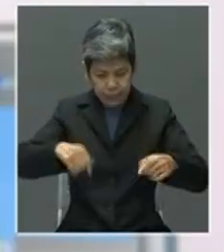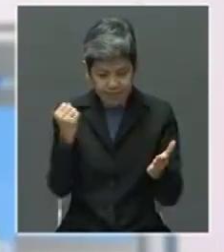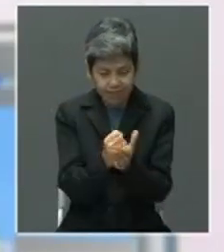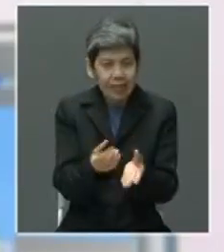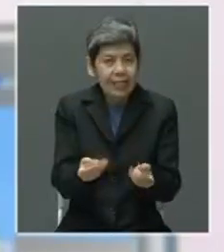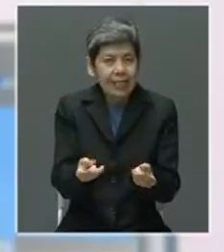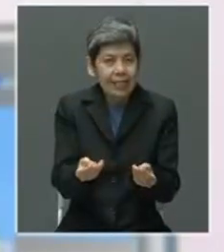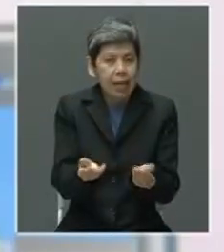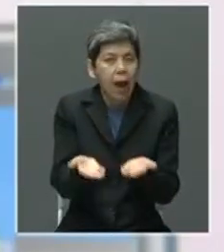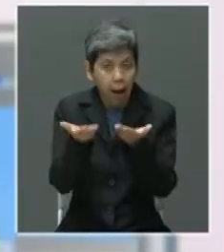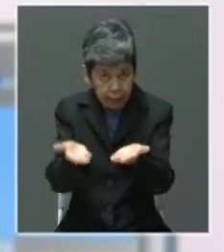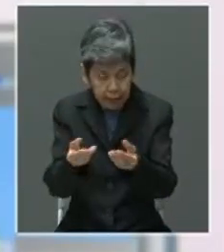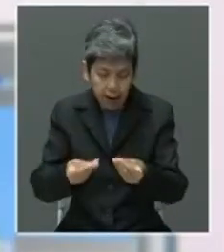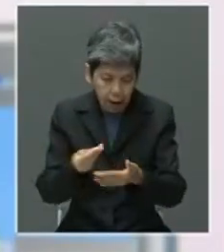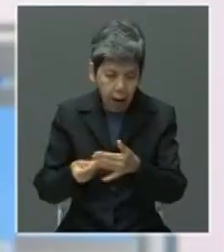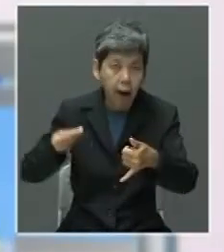ครับที่ดินให้กับ